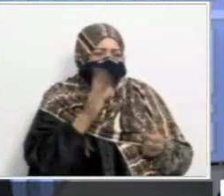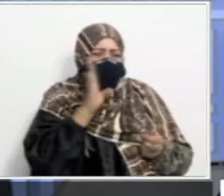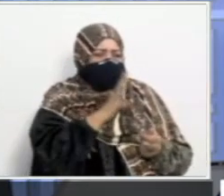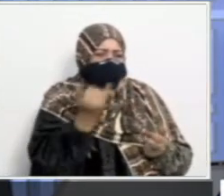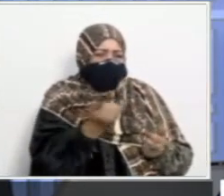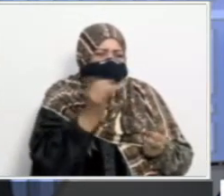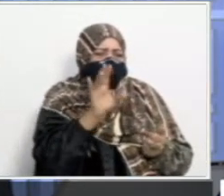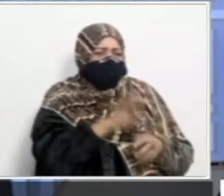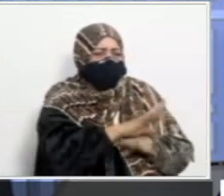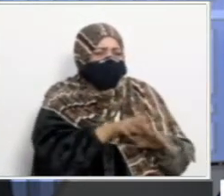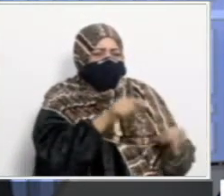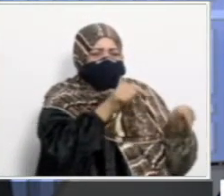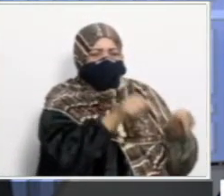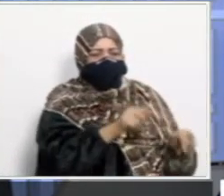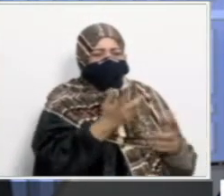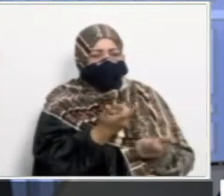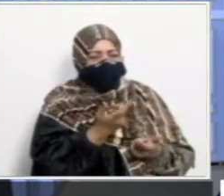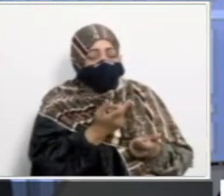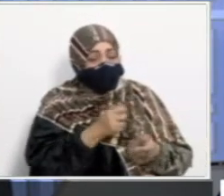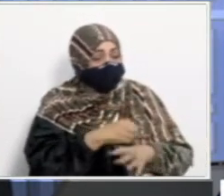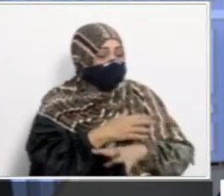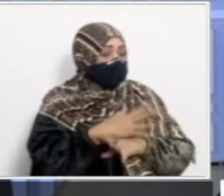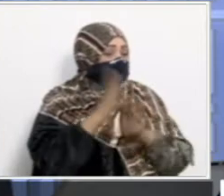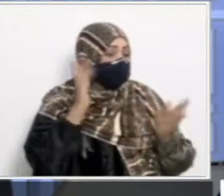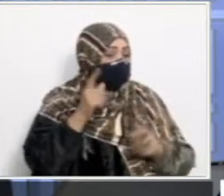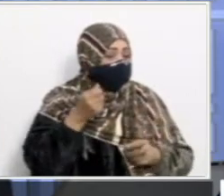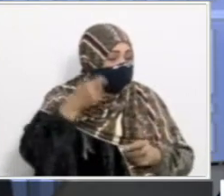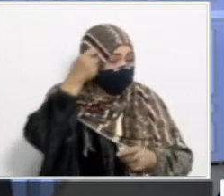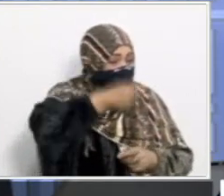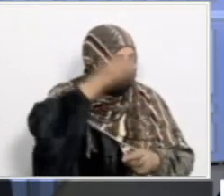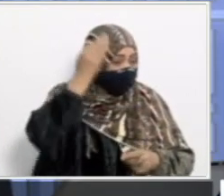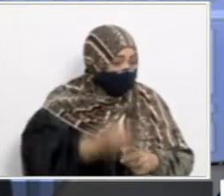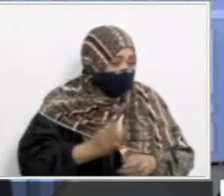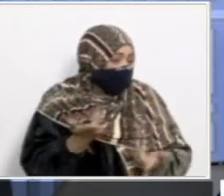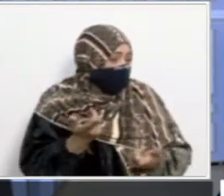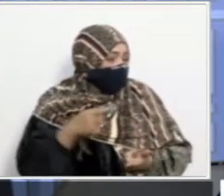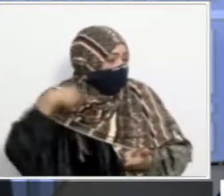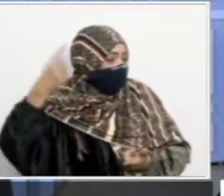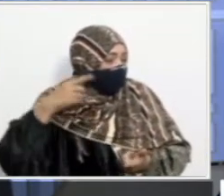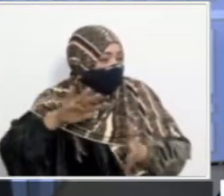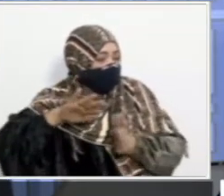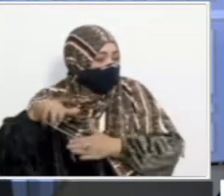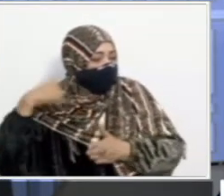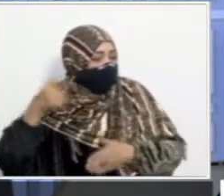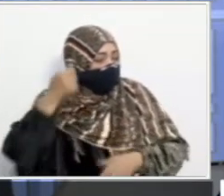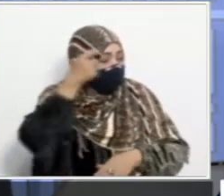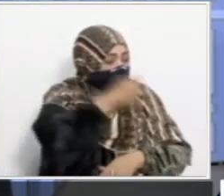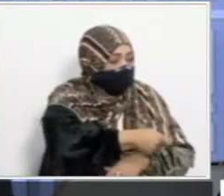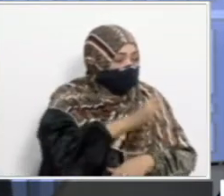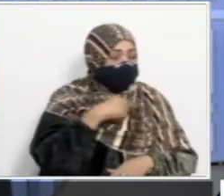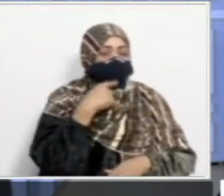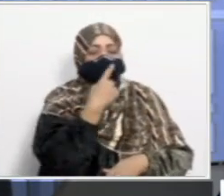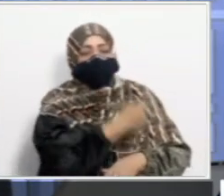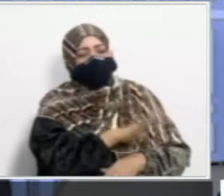هل أصبح هذا المال اللي كنت بنعطيه يعني دينا علي بنية الإعطاء ولا لا؟ لا لا